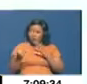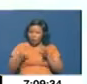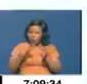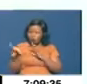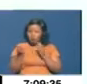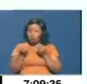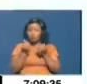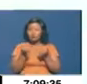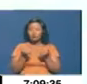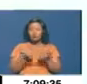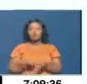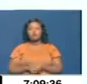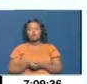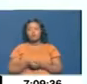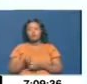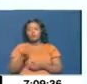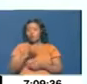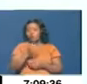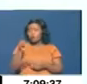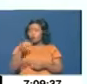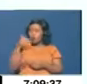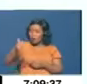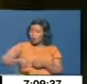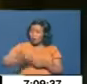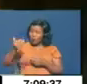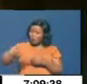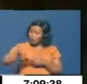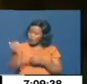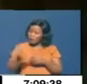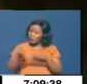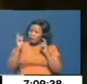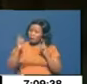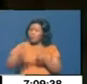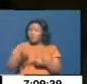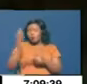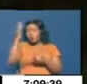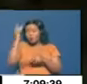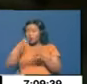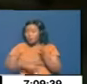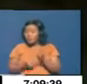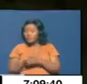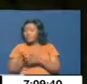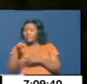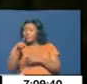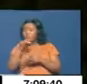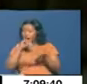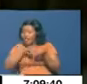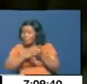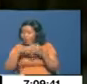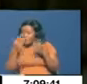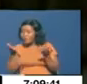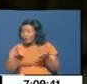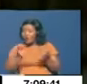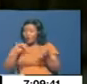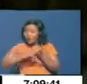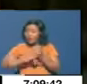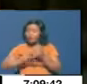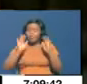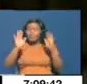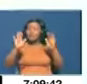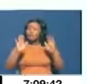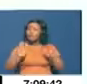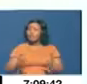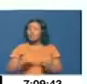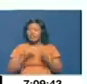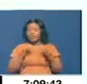Chagua kila wakati kwa yule mpenzi uliye naye kuwa ni jambo la kwanza katika maisha yako baada ya Mola